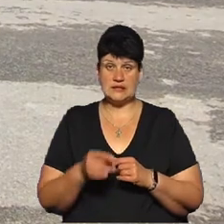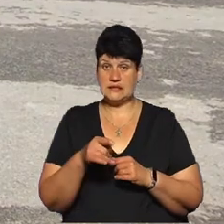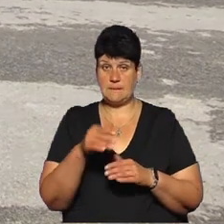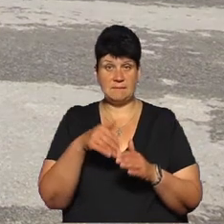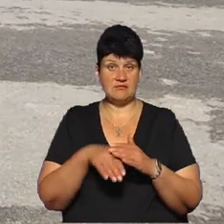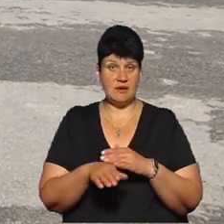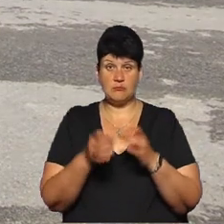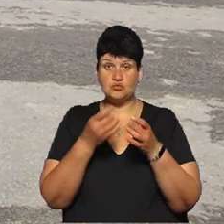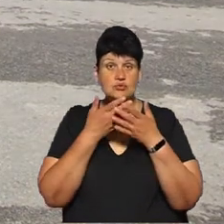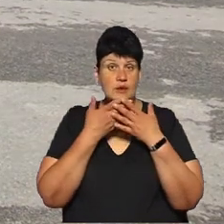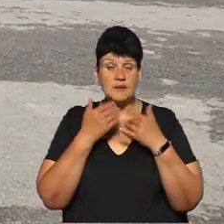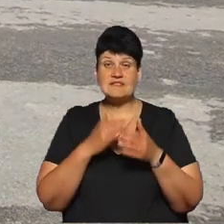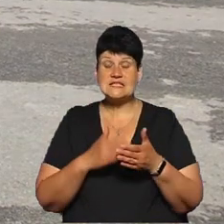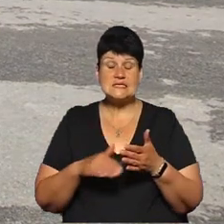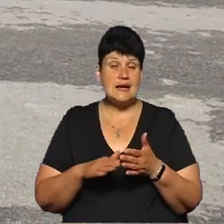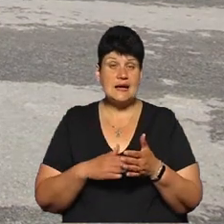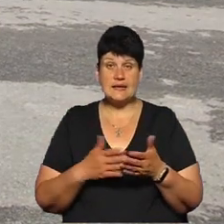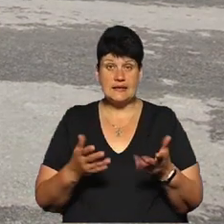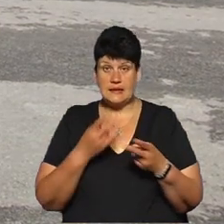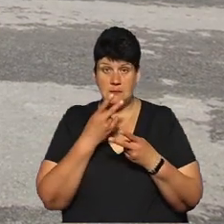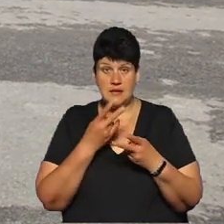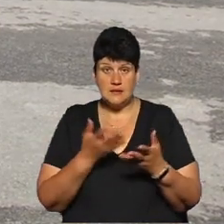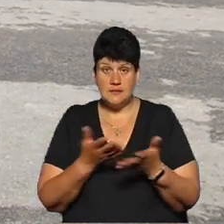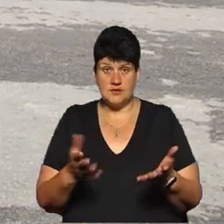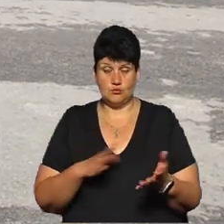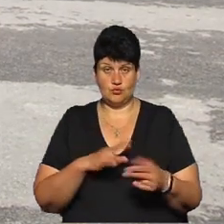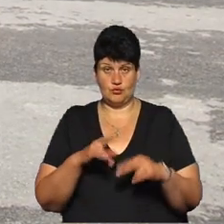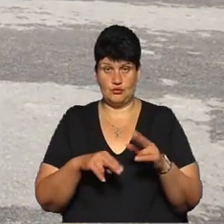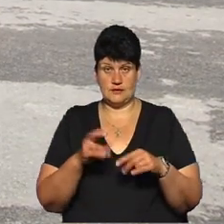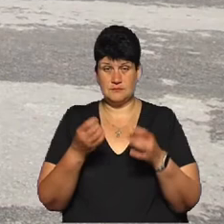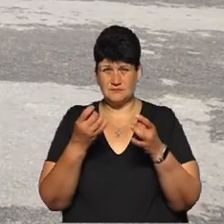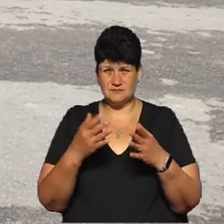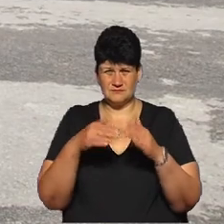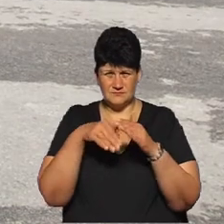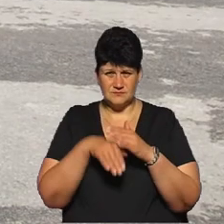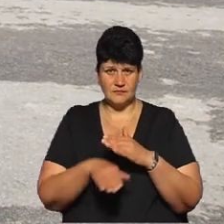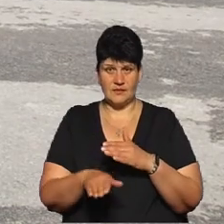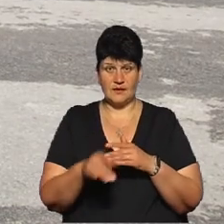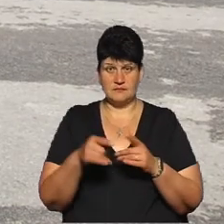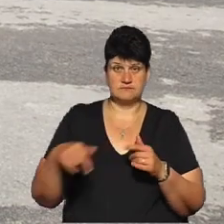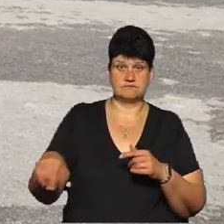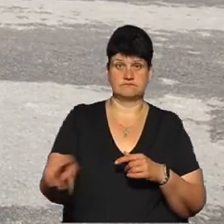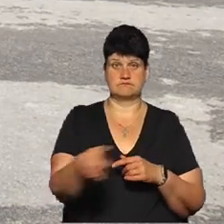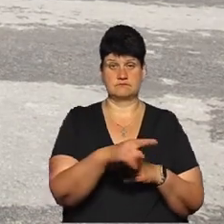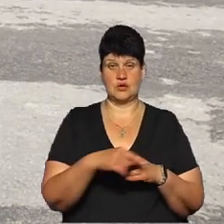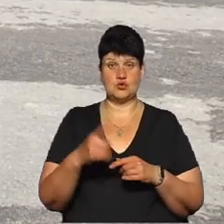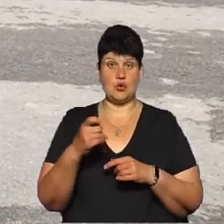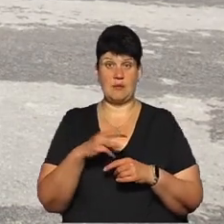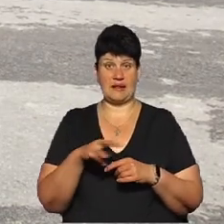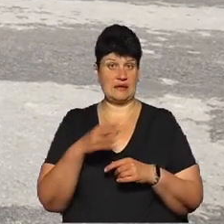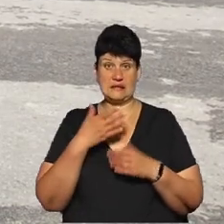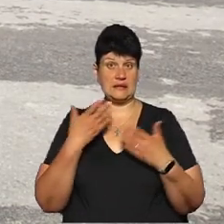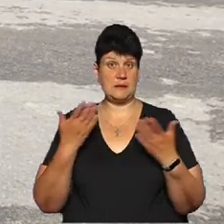немає взагалі, вони не були передбачені будівництвом. І найпростішого укриття в радіусі 100 метрів до шкіл немає, тому, на жаль,